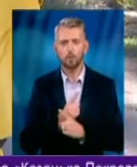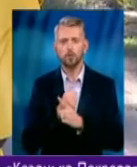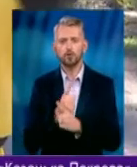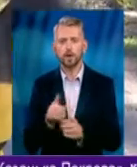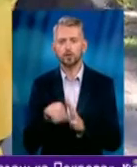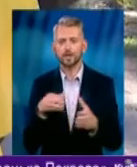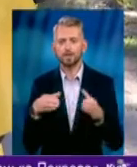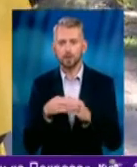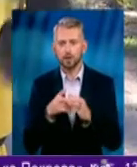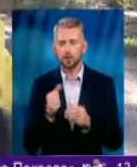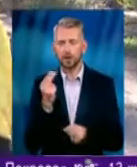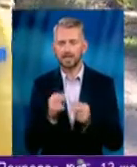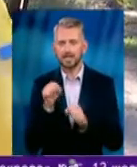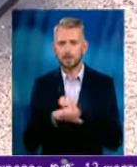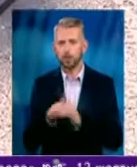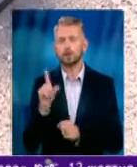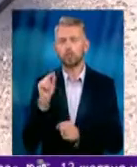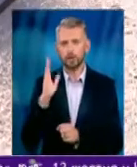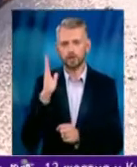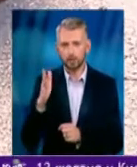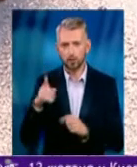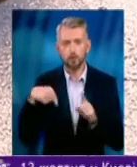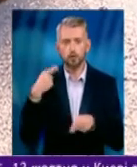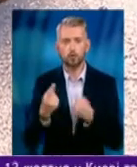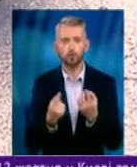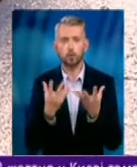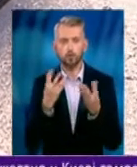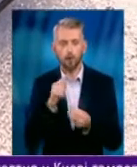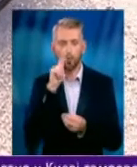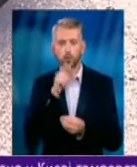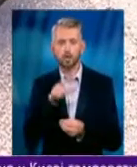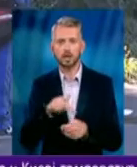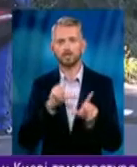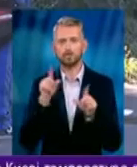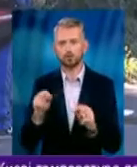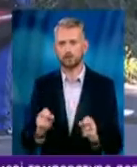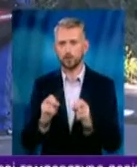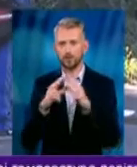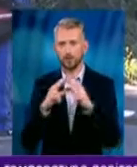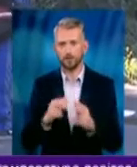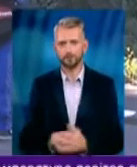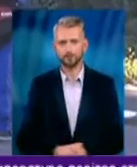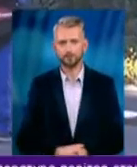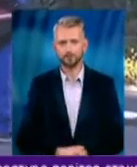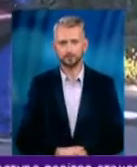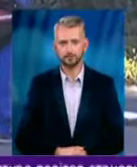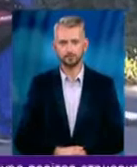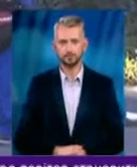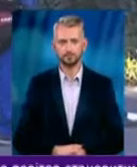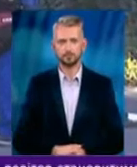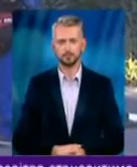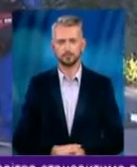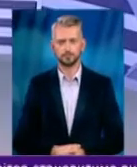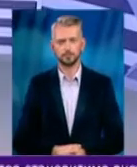збірну на ігри нескорених у понеділок. Вже наступного дня українці вирушать до Сіднея. Вадим Ярошенко, Денис Кладов, телеканал